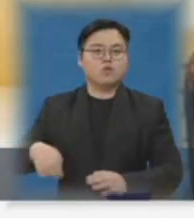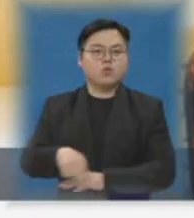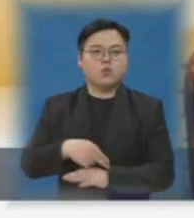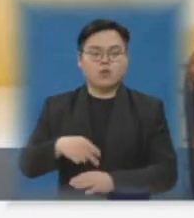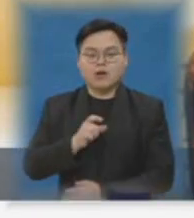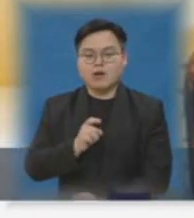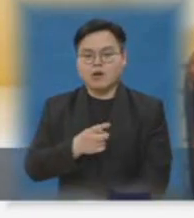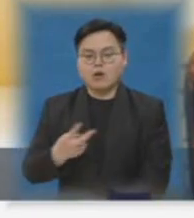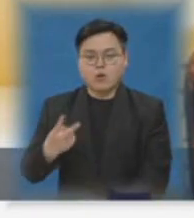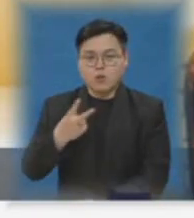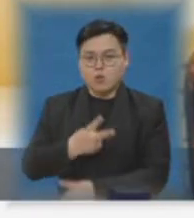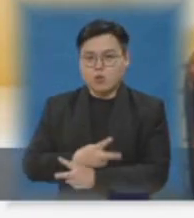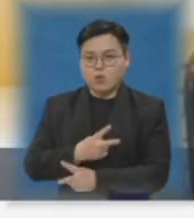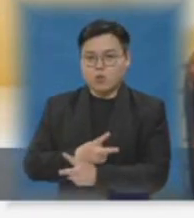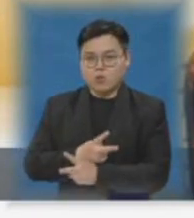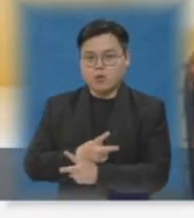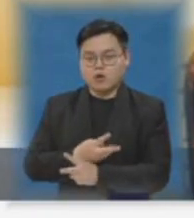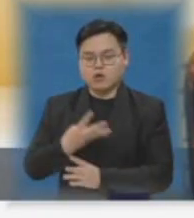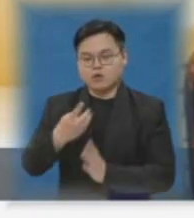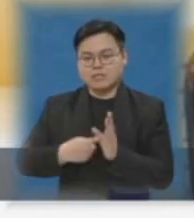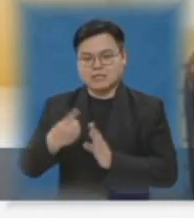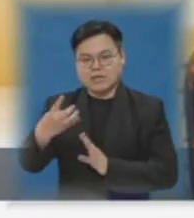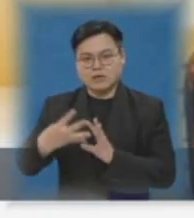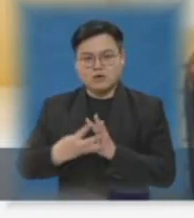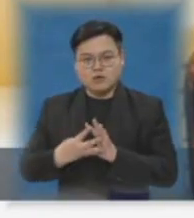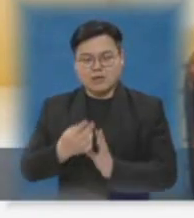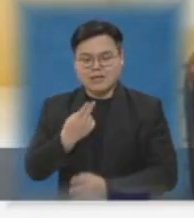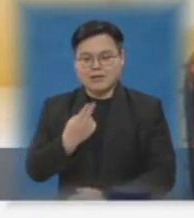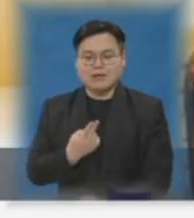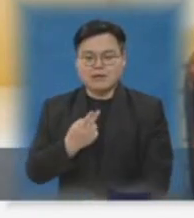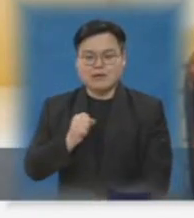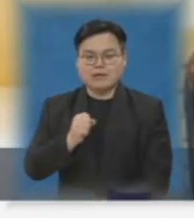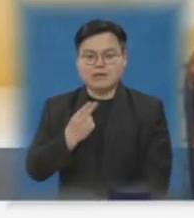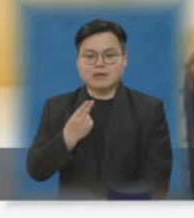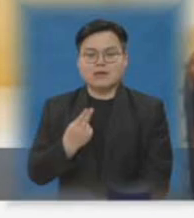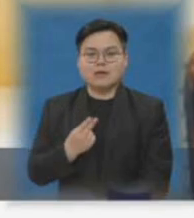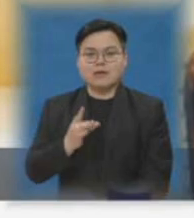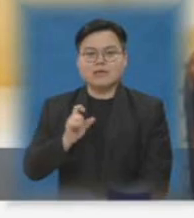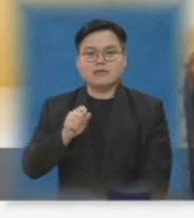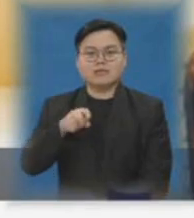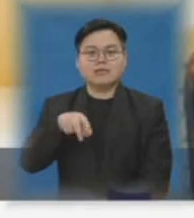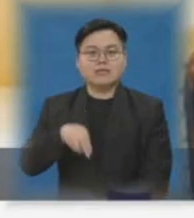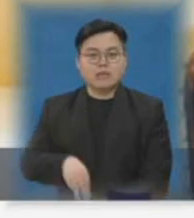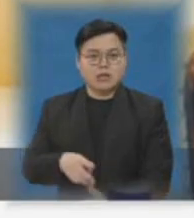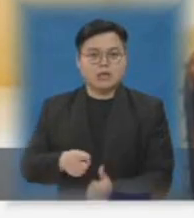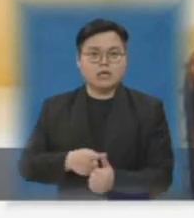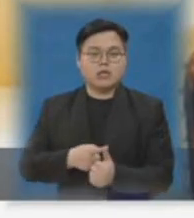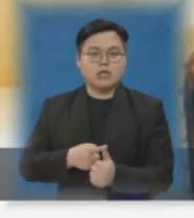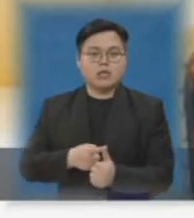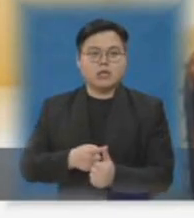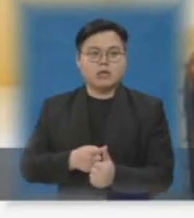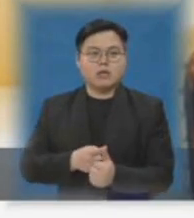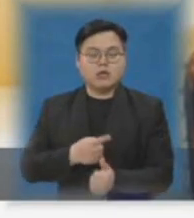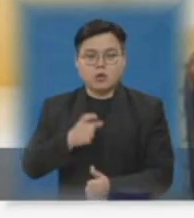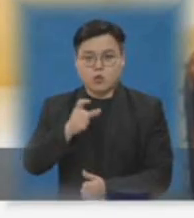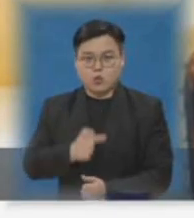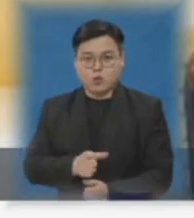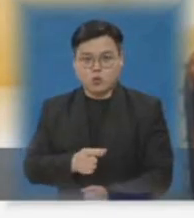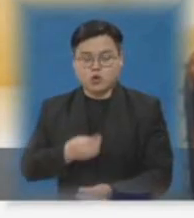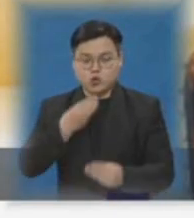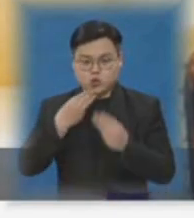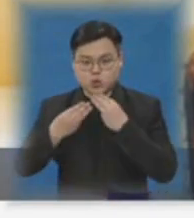эрүүгийн анхны шатны шүүхийн 4 сарын 19-нд одоо энэ цацралт нуугаар гэдэг цацрал оногдуулсан шүүхийн